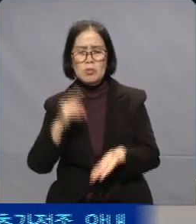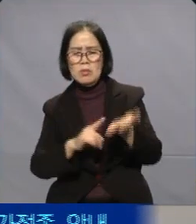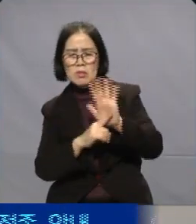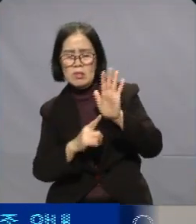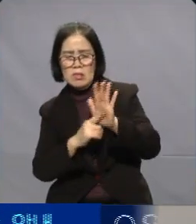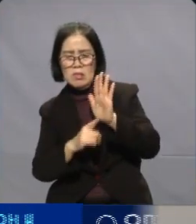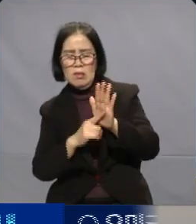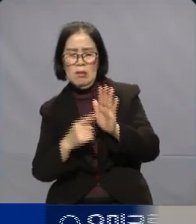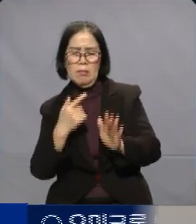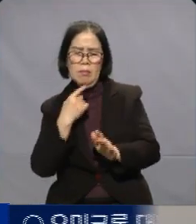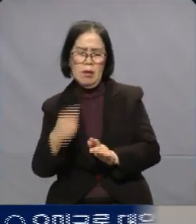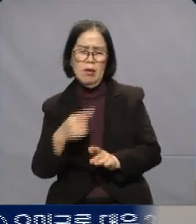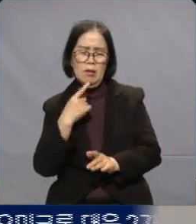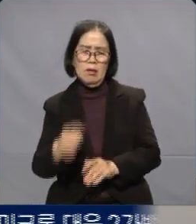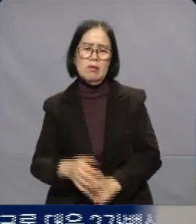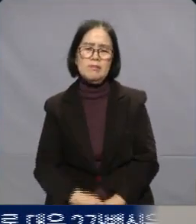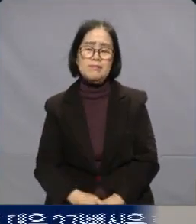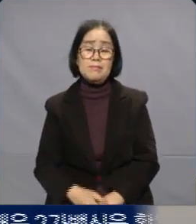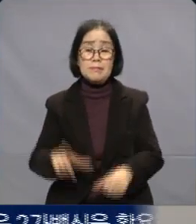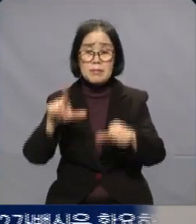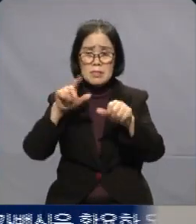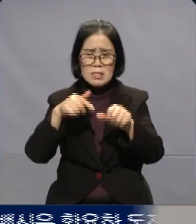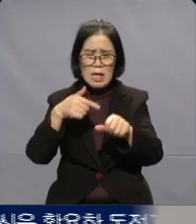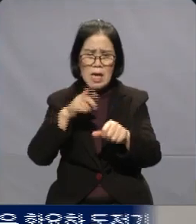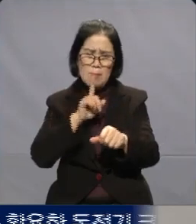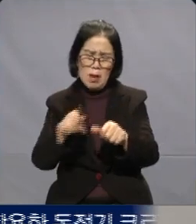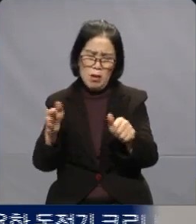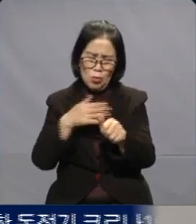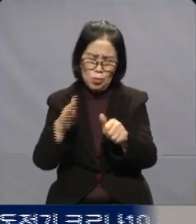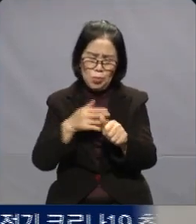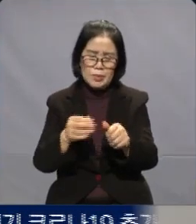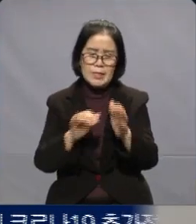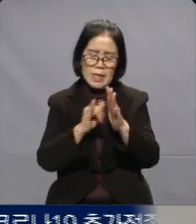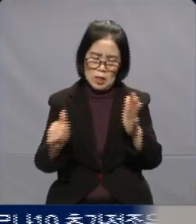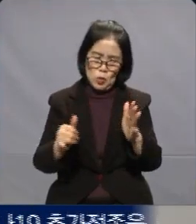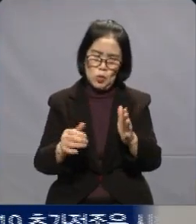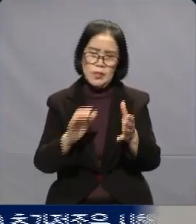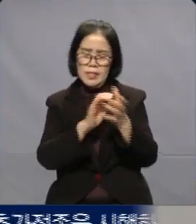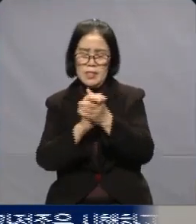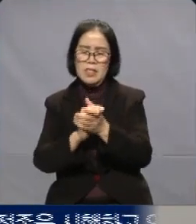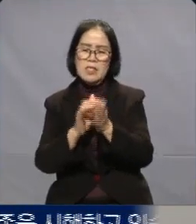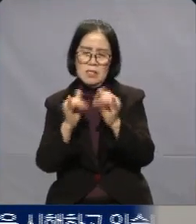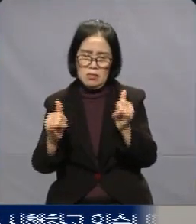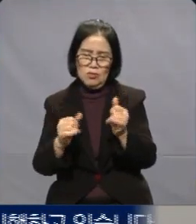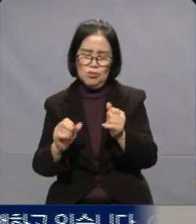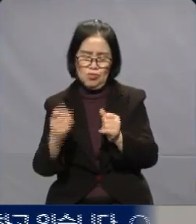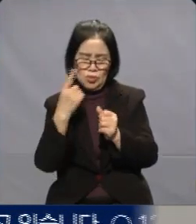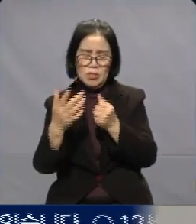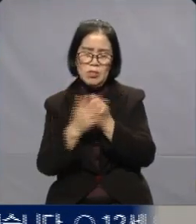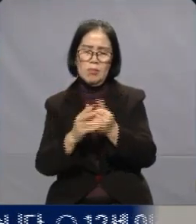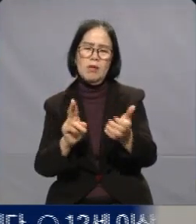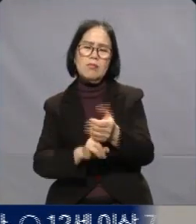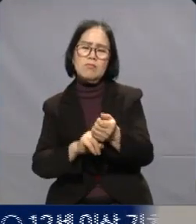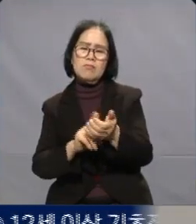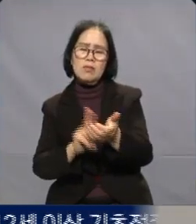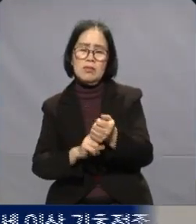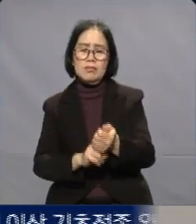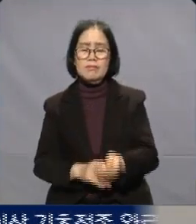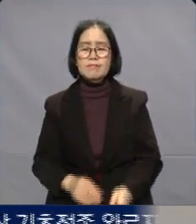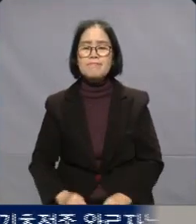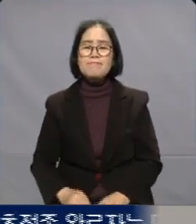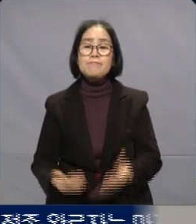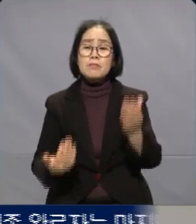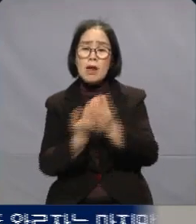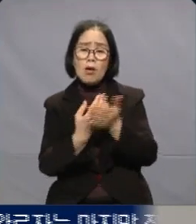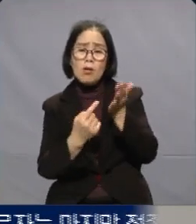사건들입니다. 가스라이팅은 가족, 지인 등 가까운 관계에서 주로 발생해 은폐되기 쉽고 이 사건이 드러난 후엔 이미